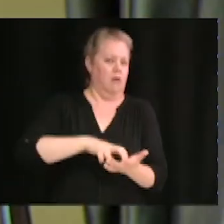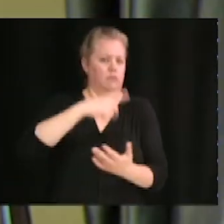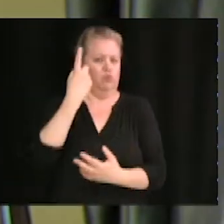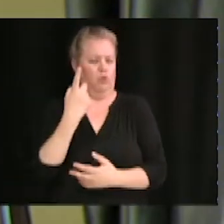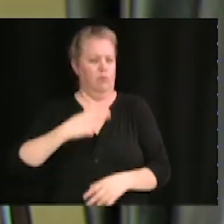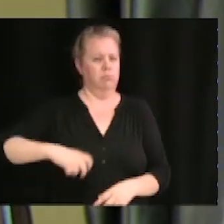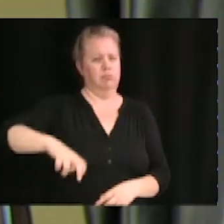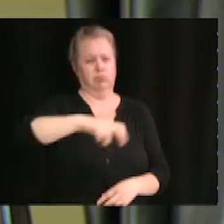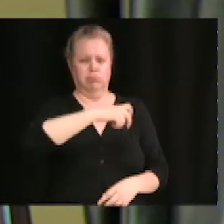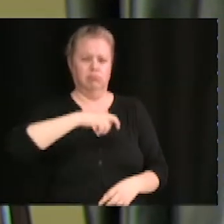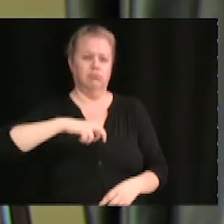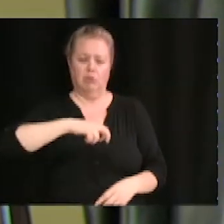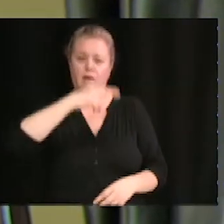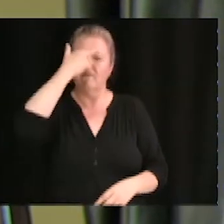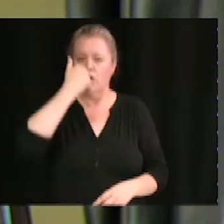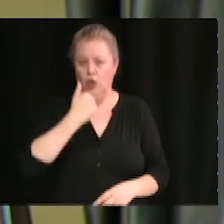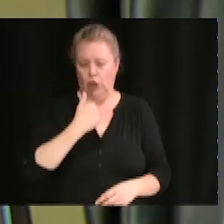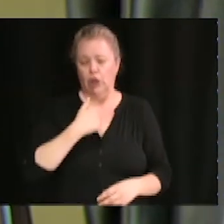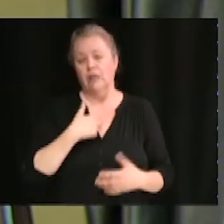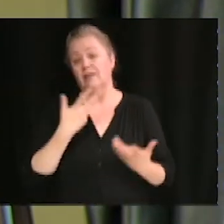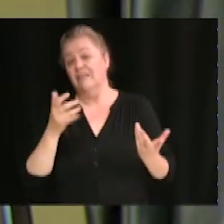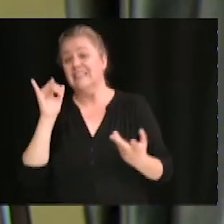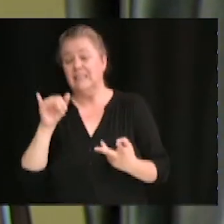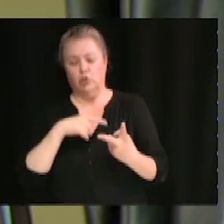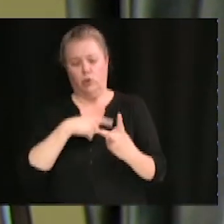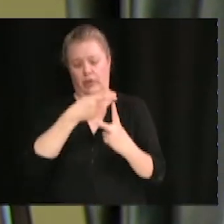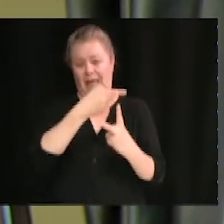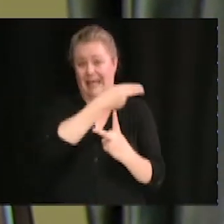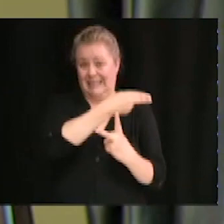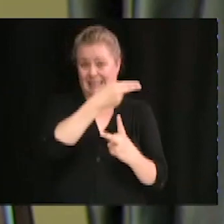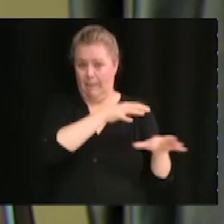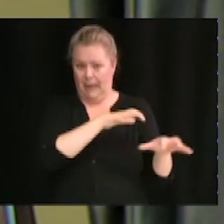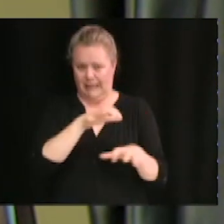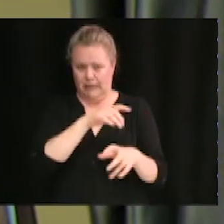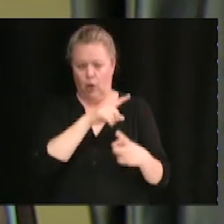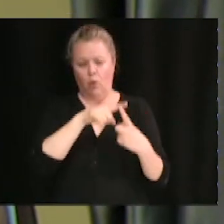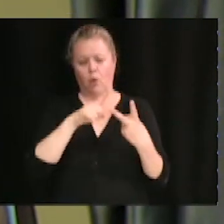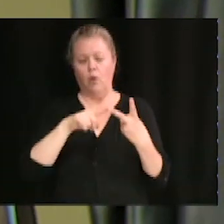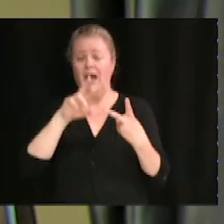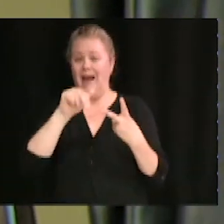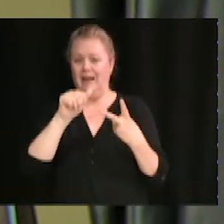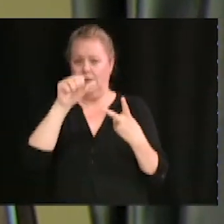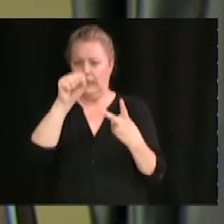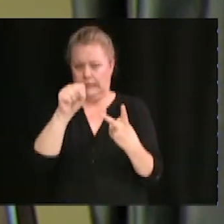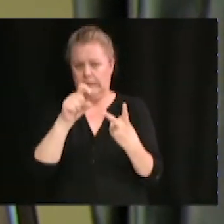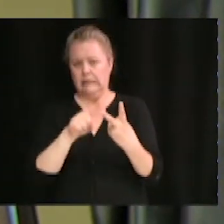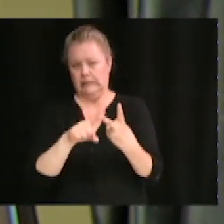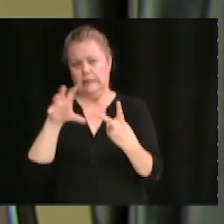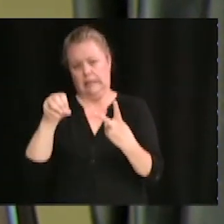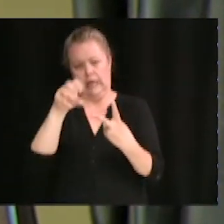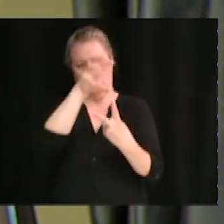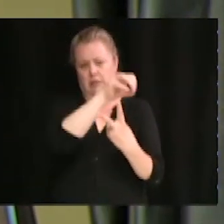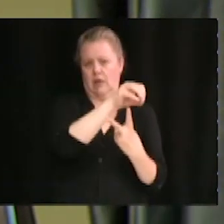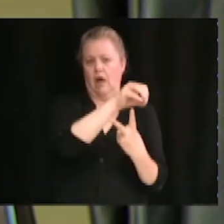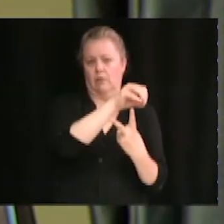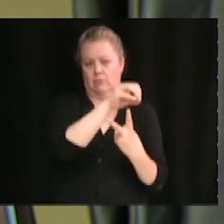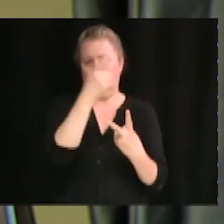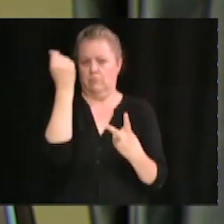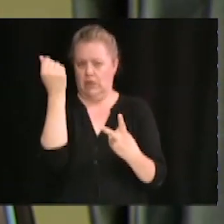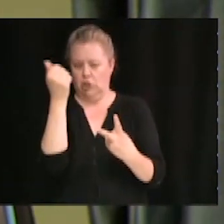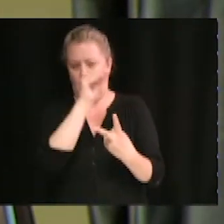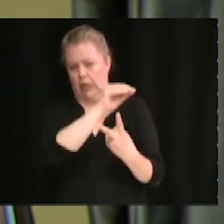Réseau Autonomie-Santé, un autre 50 % va à cet organisme-là. Pourquoi je la nomme? C'est qu'eux, organisent des événements pour, justement,